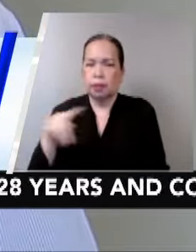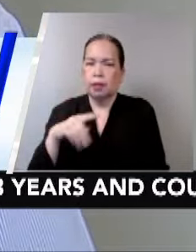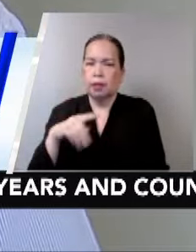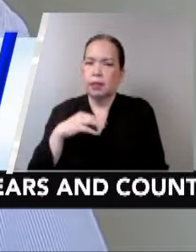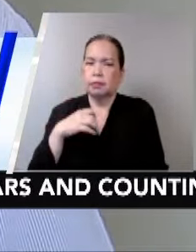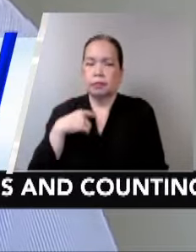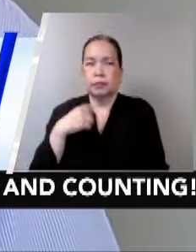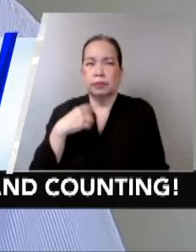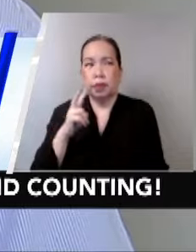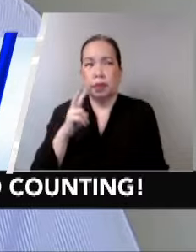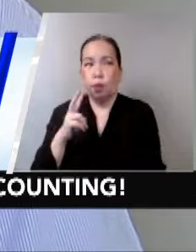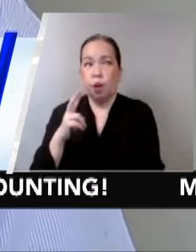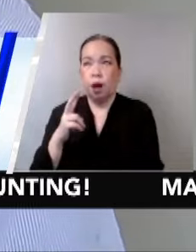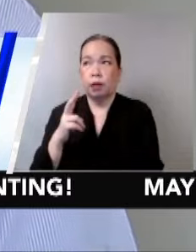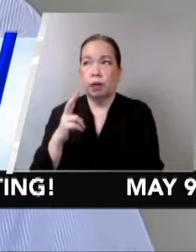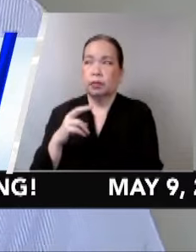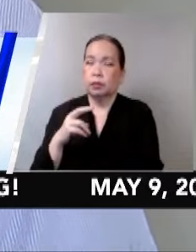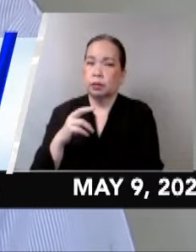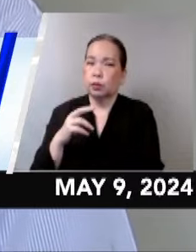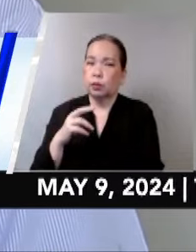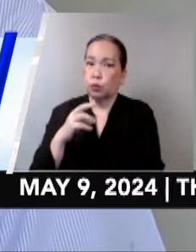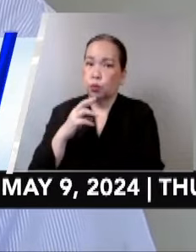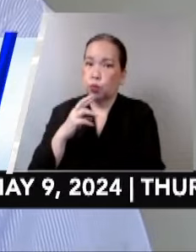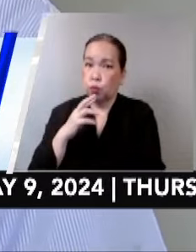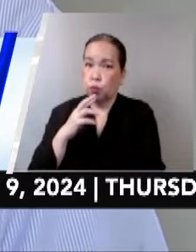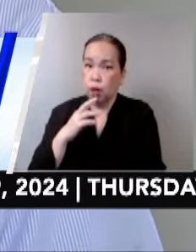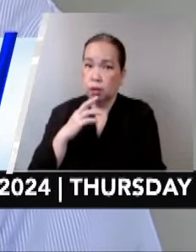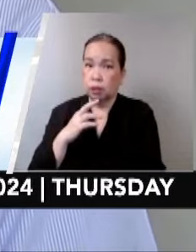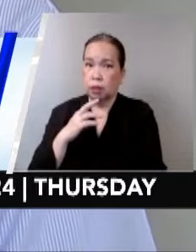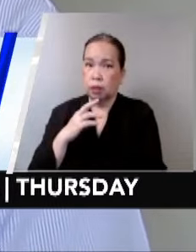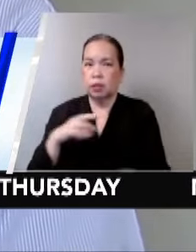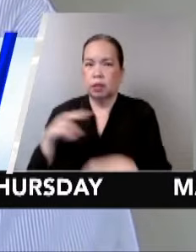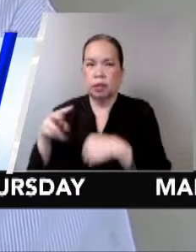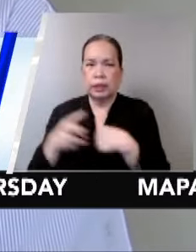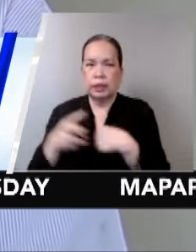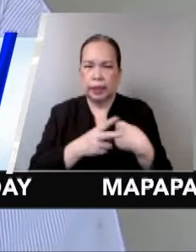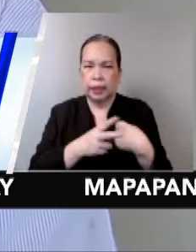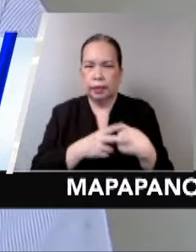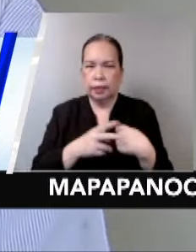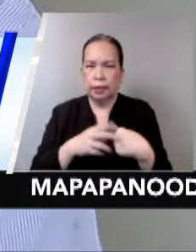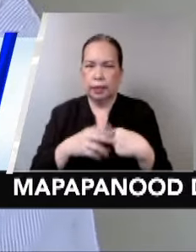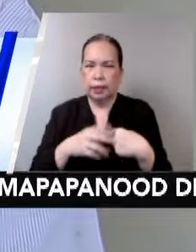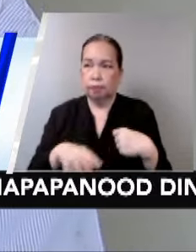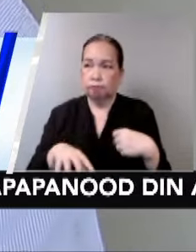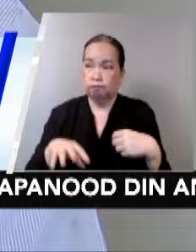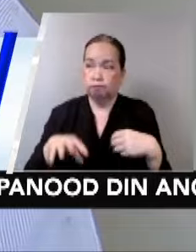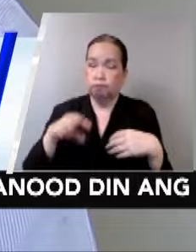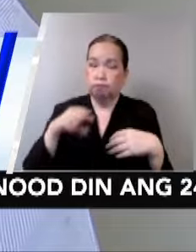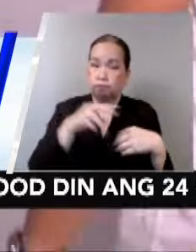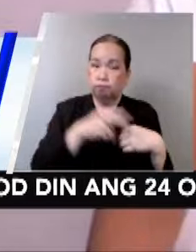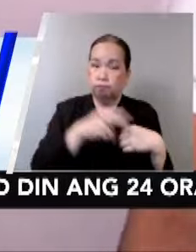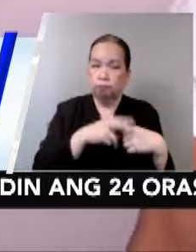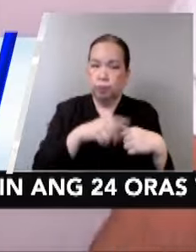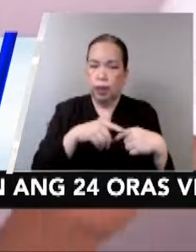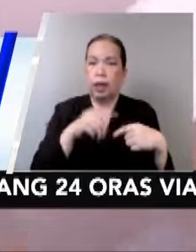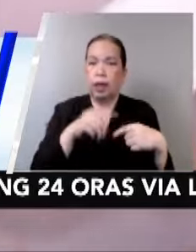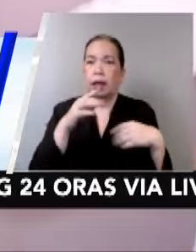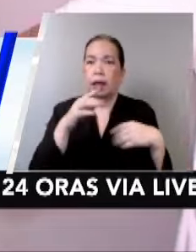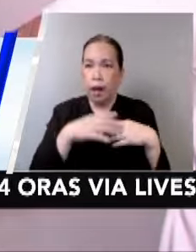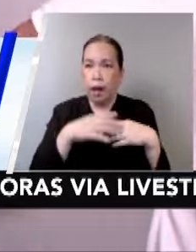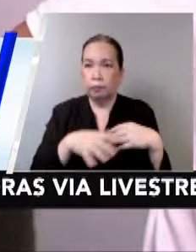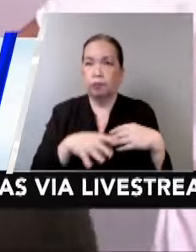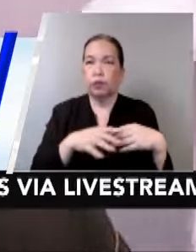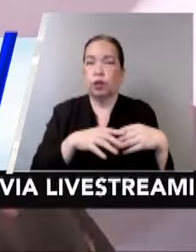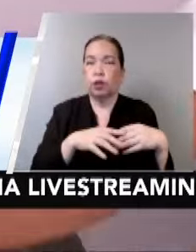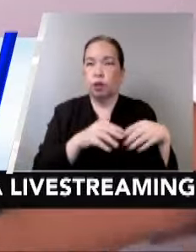habang hindi pa tumataas ng gusto, ay dun muna naiipon yung tubig at sa kanya ipapump out sa ilog. Lagi ring